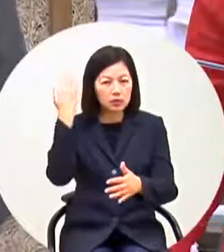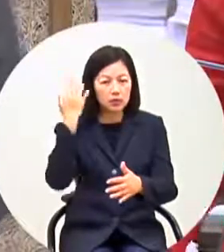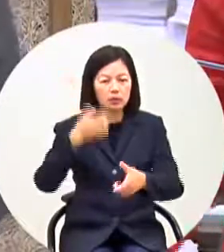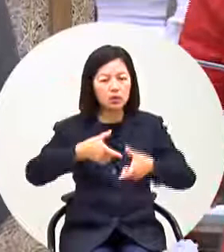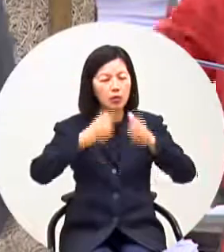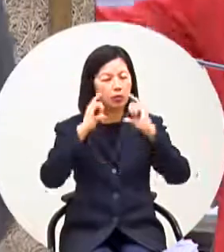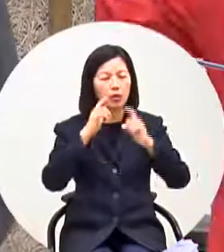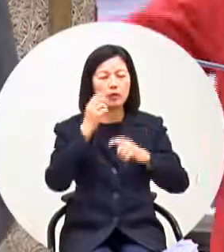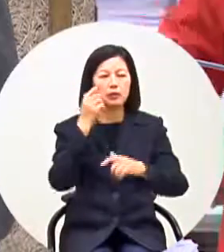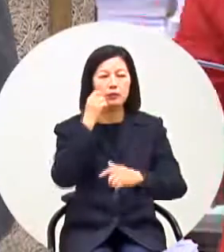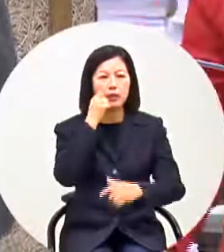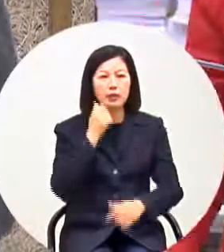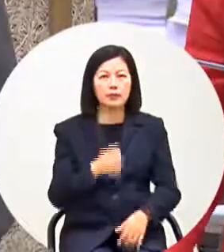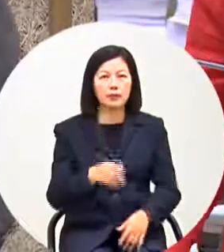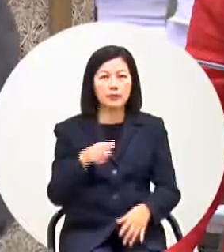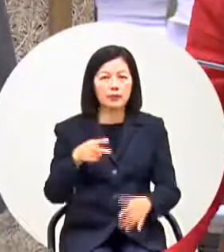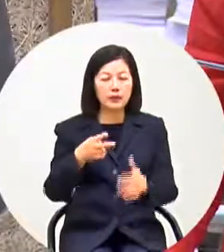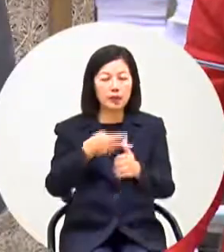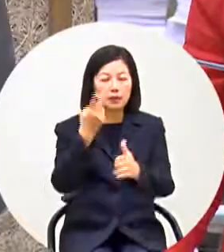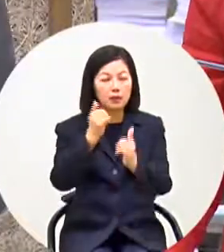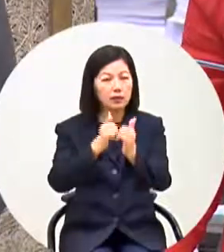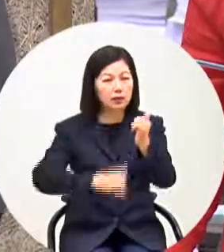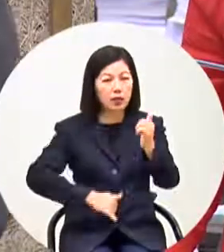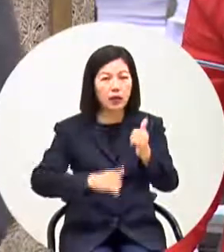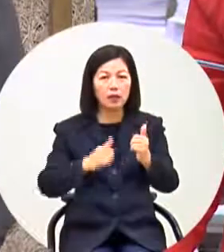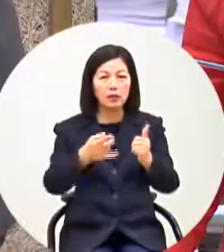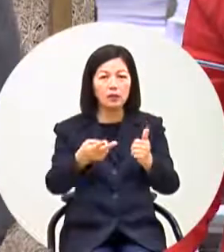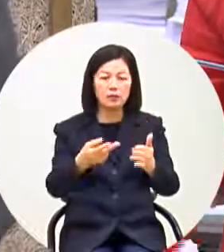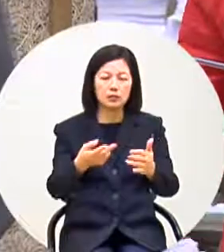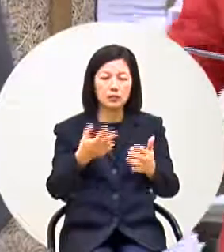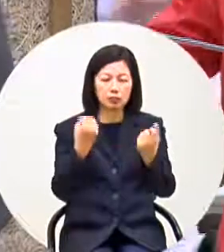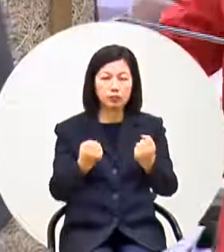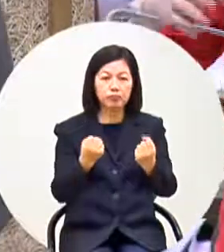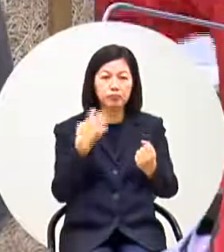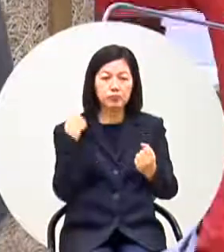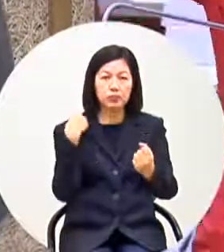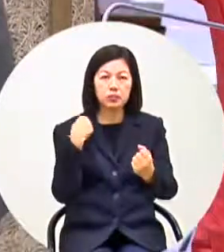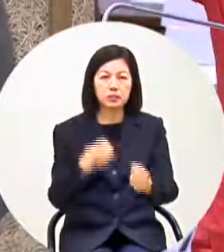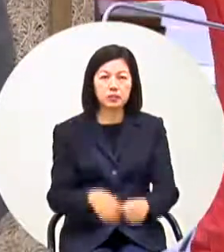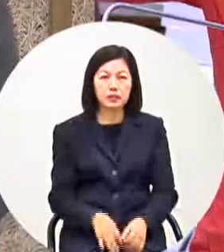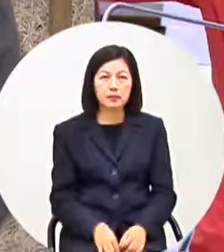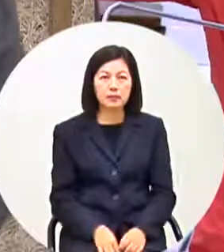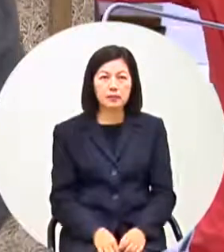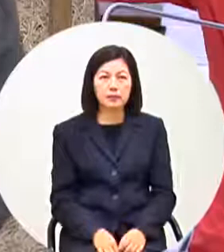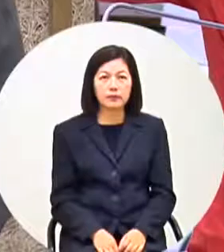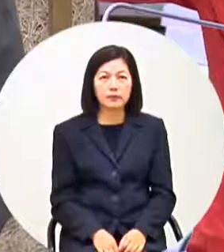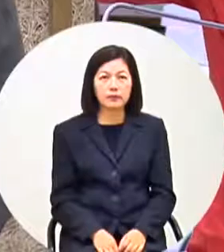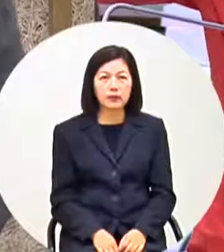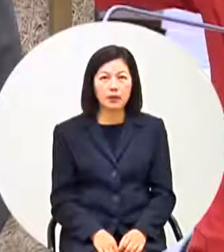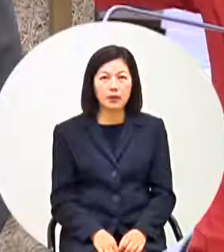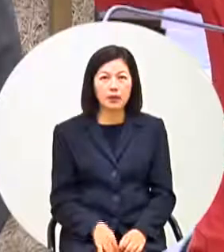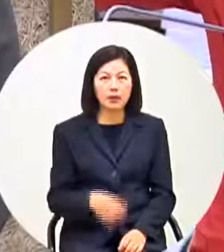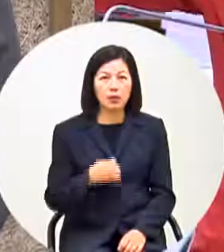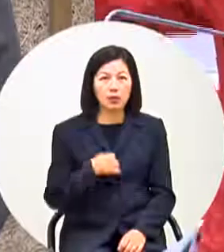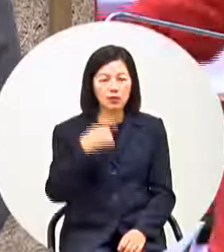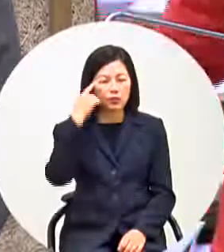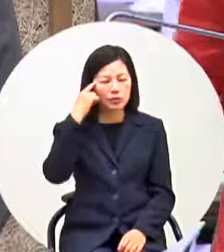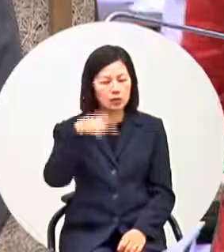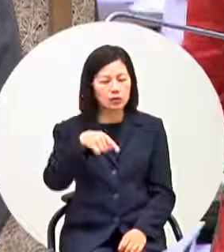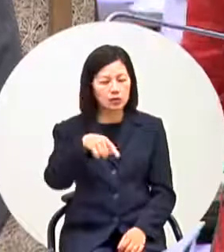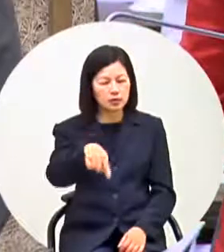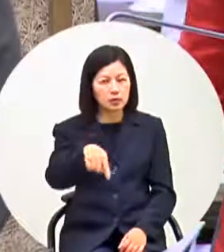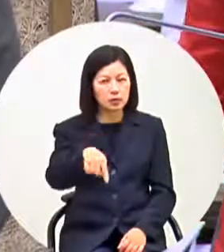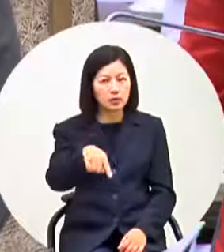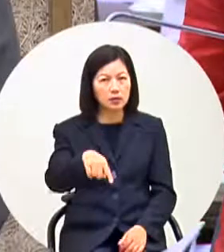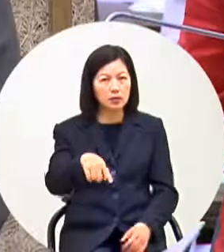在啊， 是 第二代第三代还在啊。 现在要跟议员报告的是说，因为我们现在 所以本席觉得说这么好的一个最早一个眷村哦，